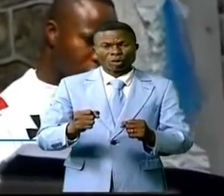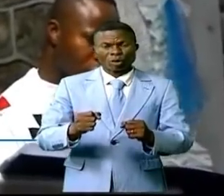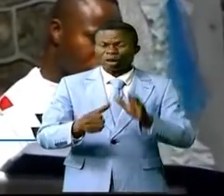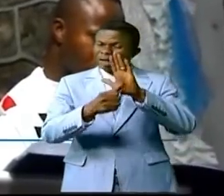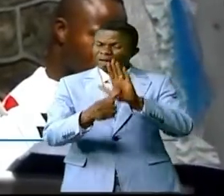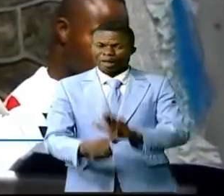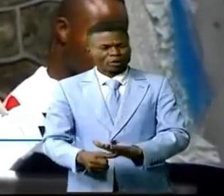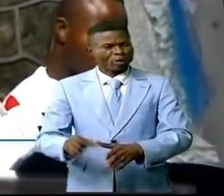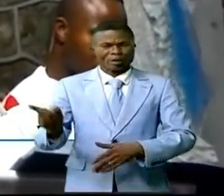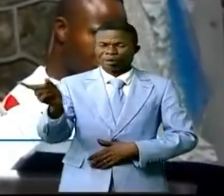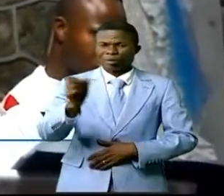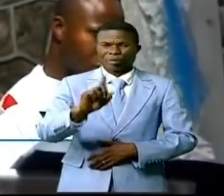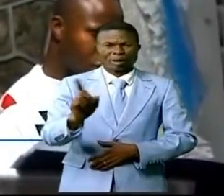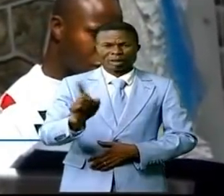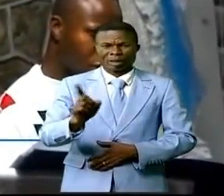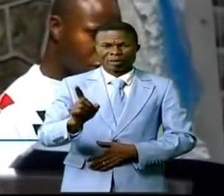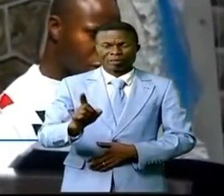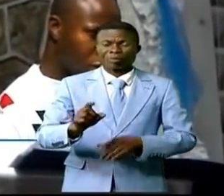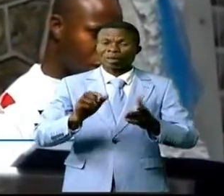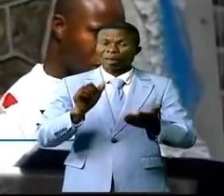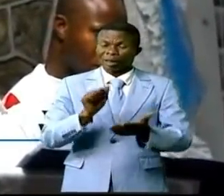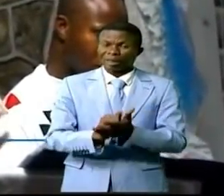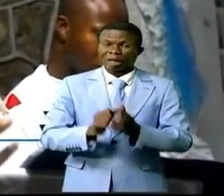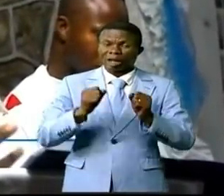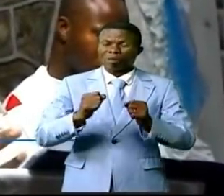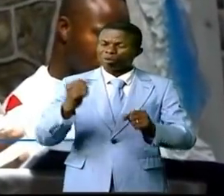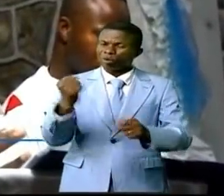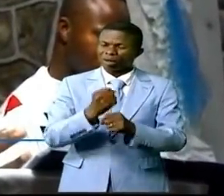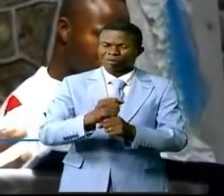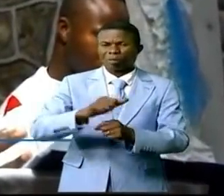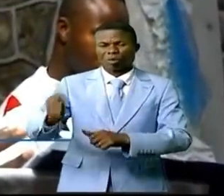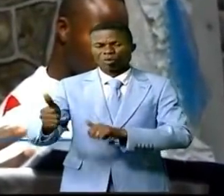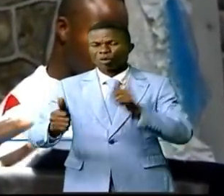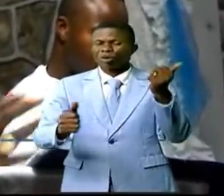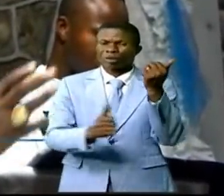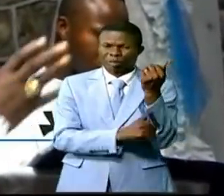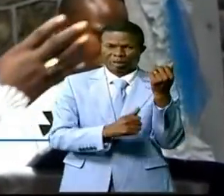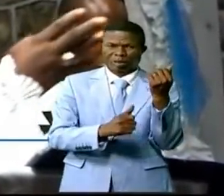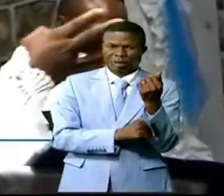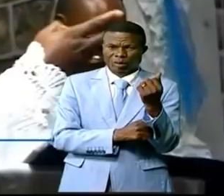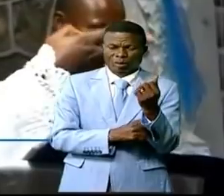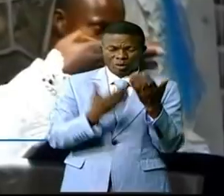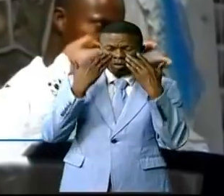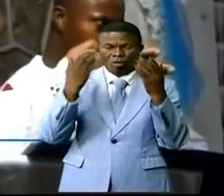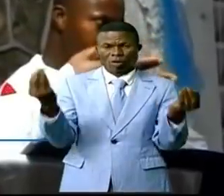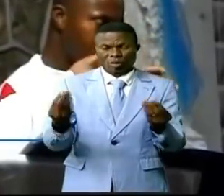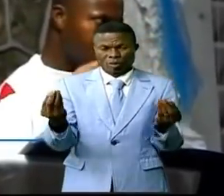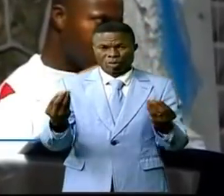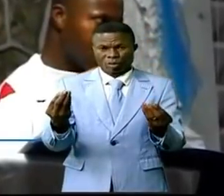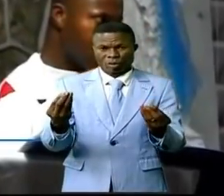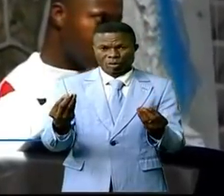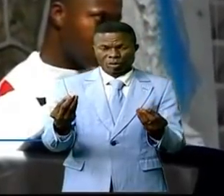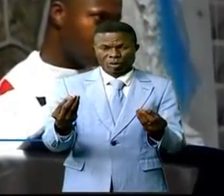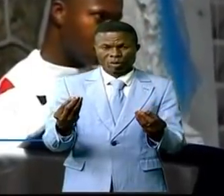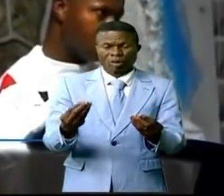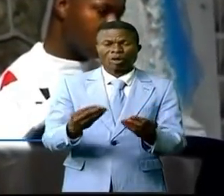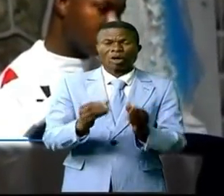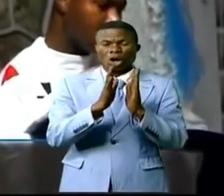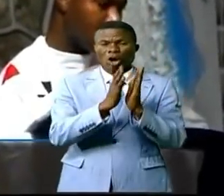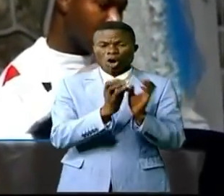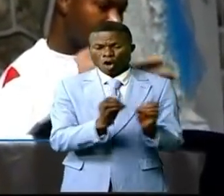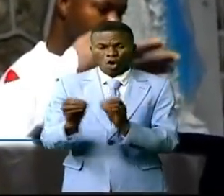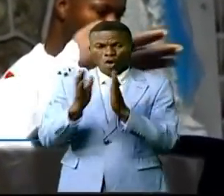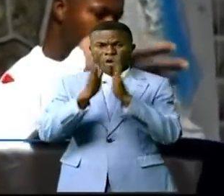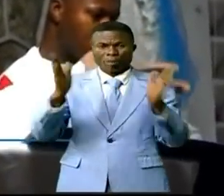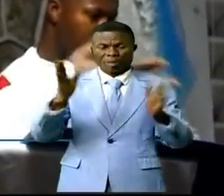dominateur. C'est un pouvoir de service. Voilà pourquoi, durant cette célébration de